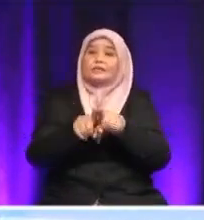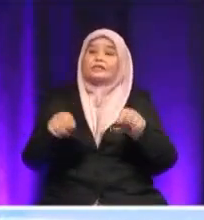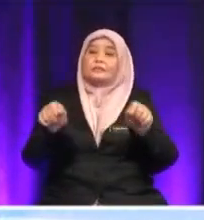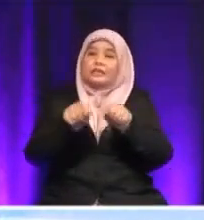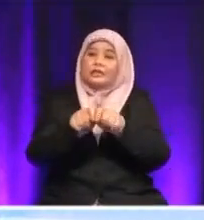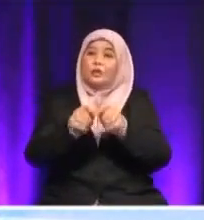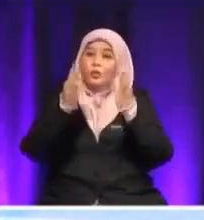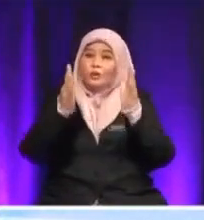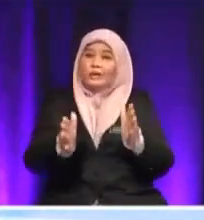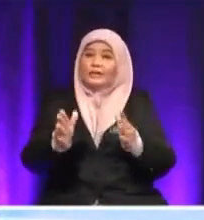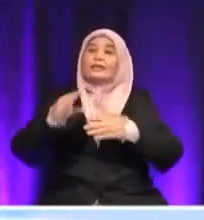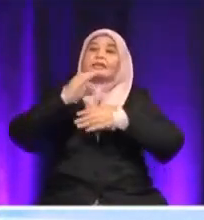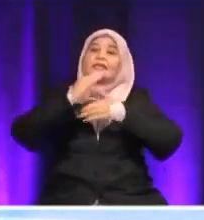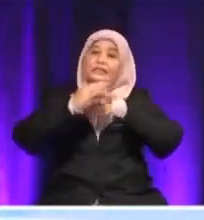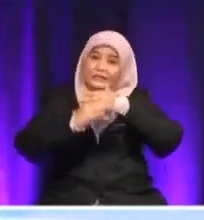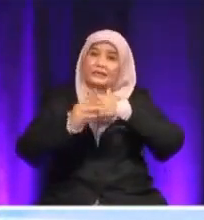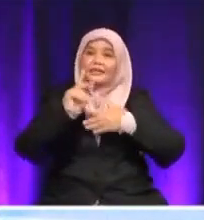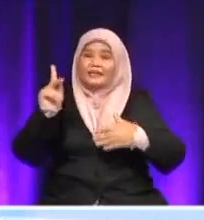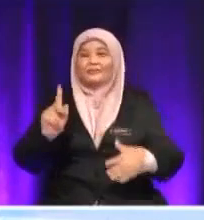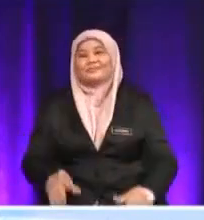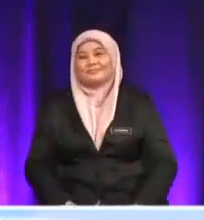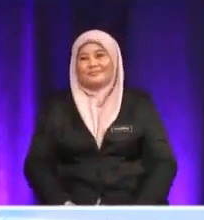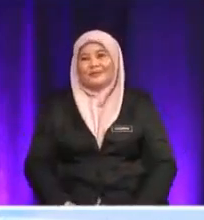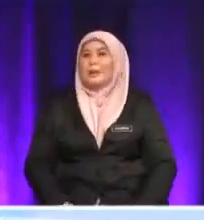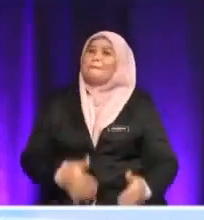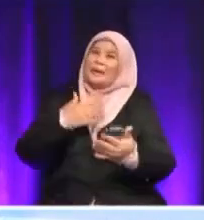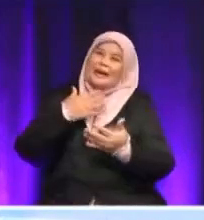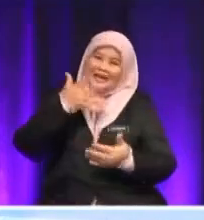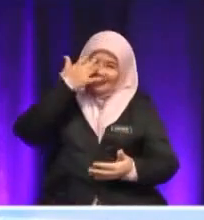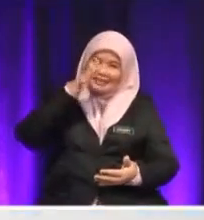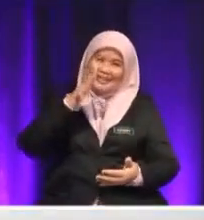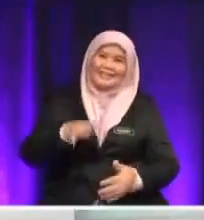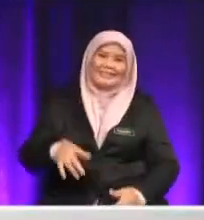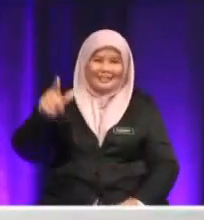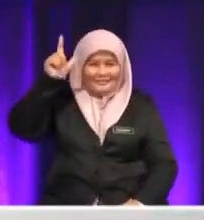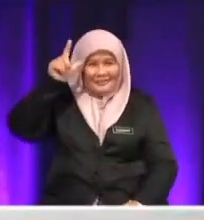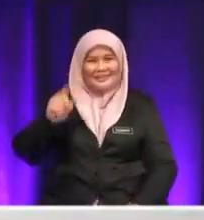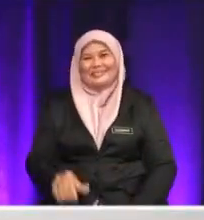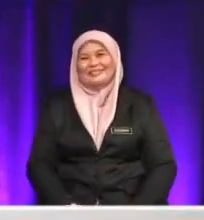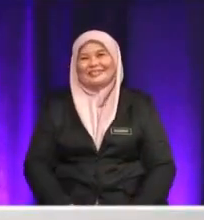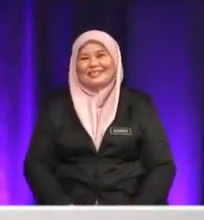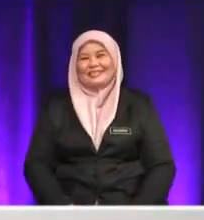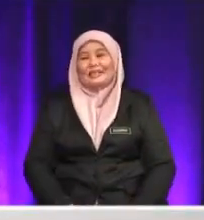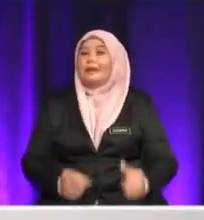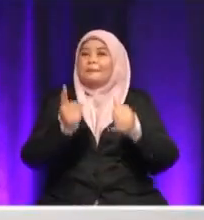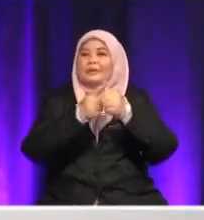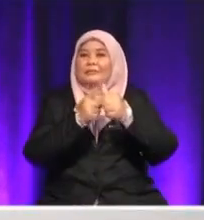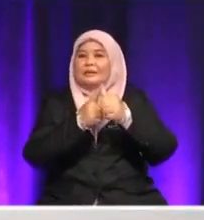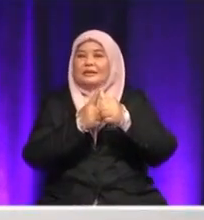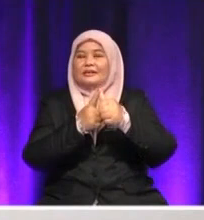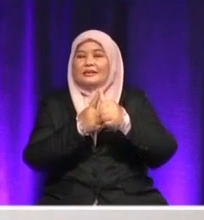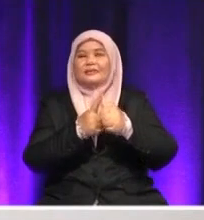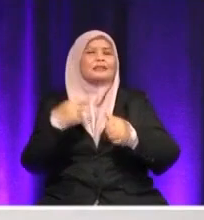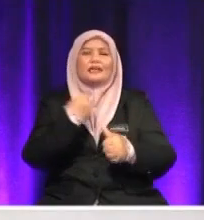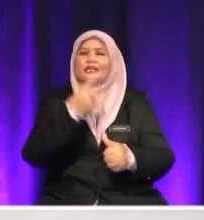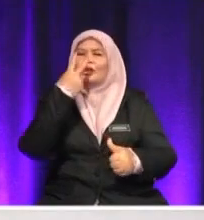yang dicederakan. Okey. Pandai hakim membaca. Alhamdulillah. Okey, hakim pertama sekali kita okay. Macam biasa kita nak tengok